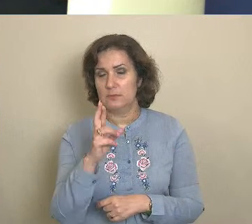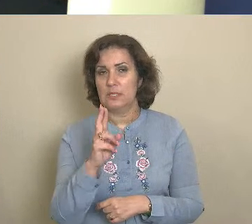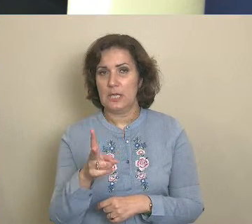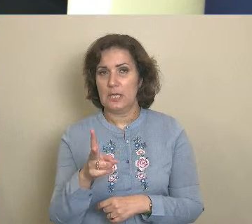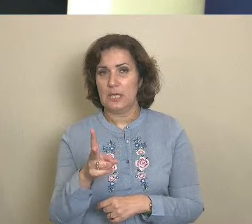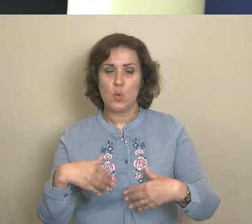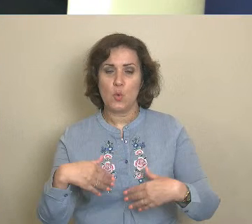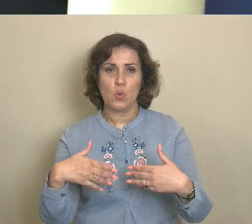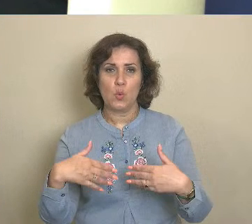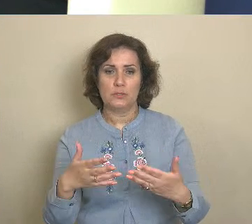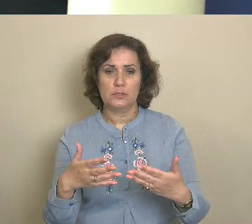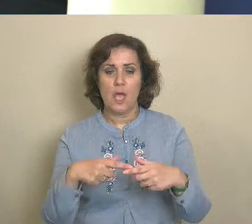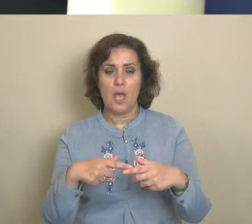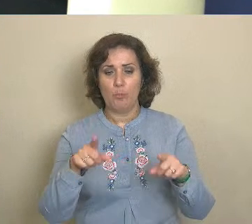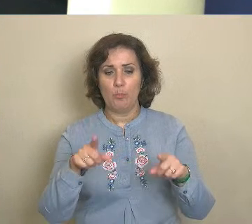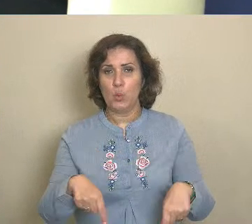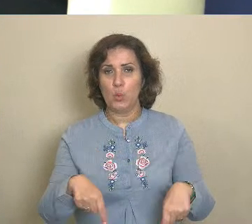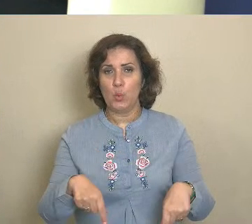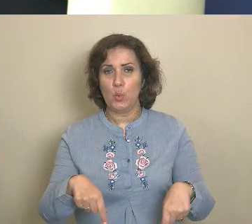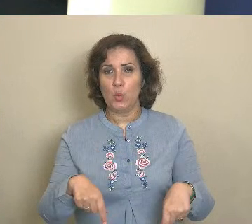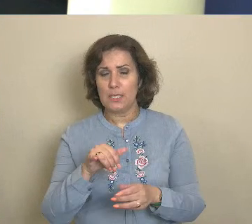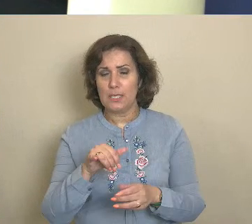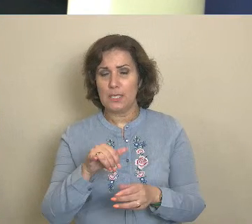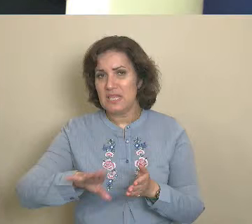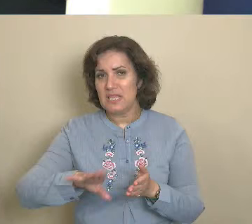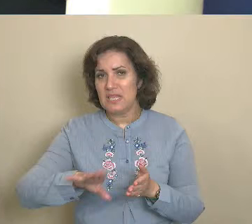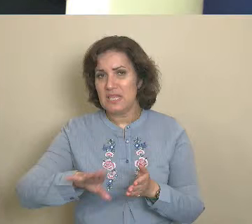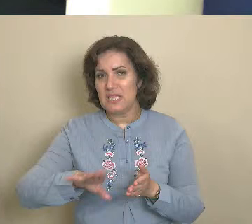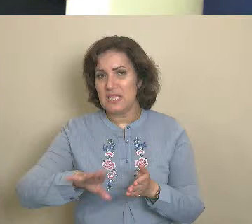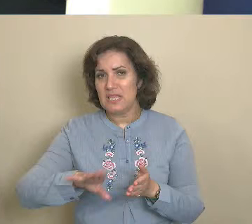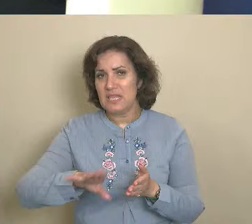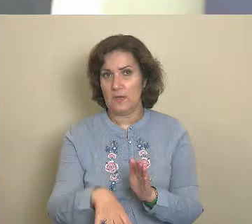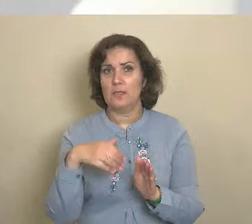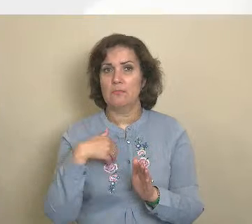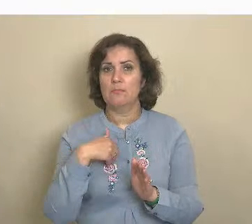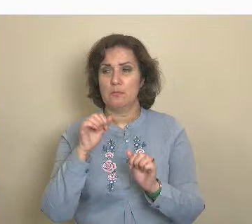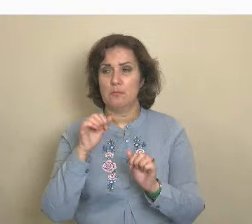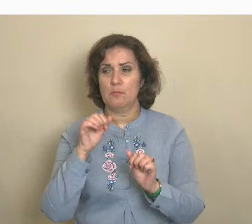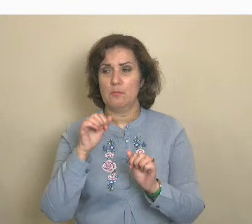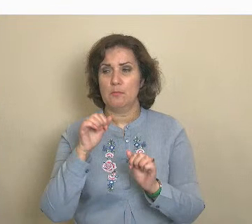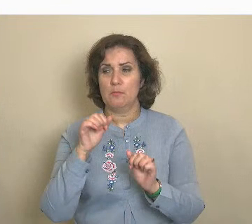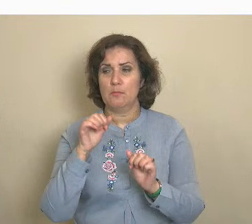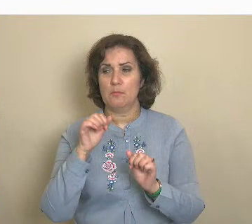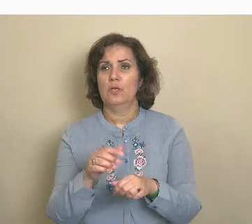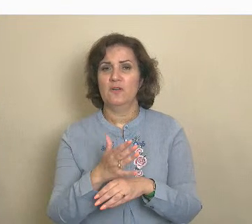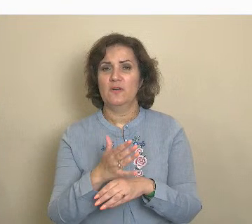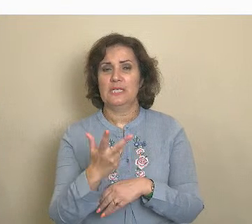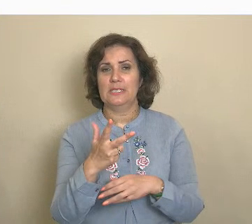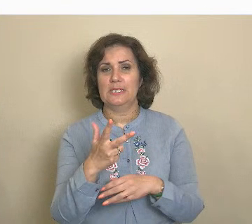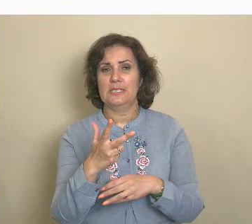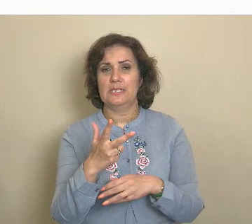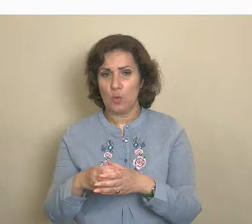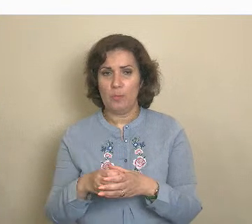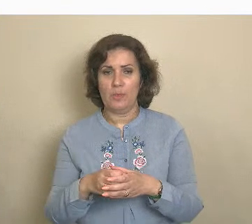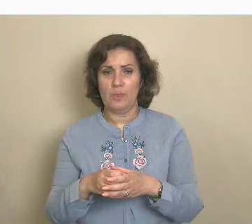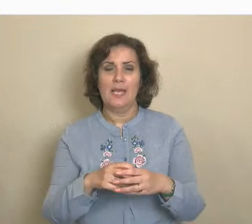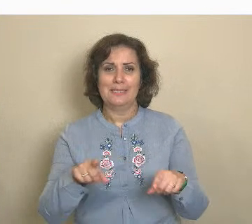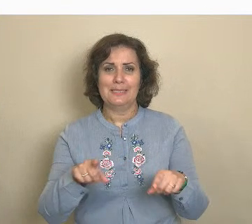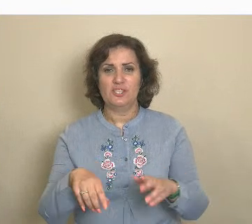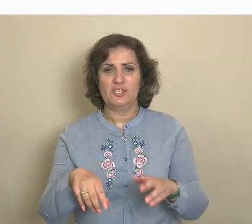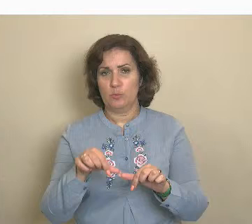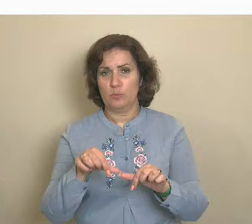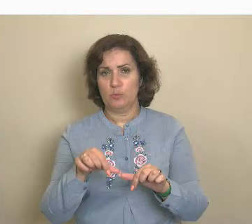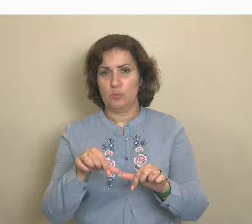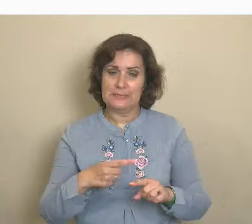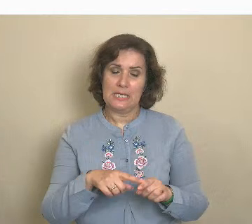We see the flow of the три групи дільничих виборчих комісій. Це